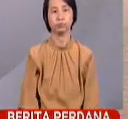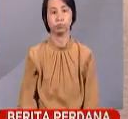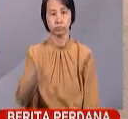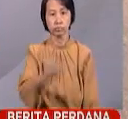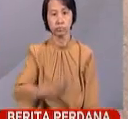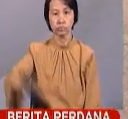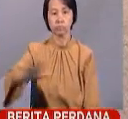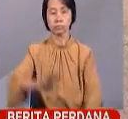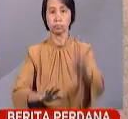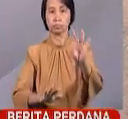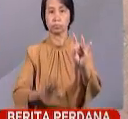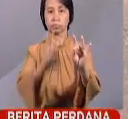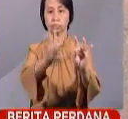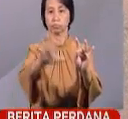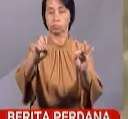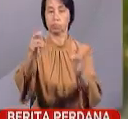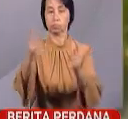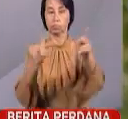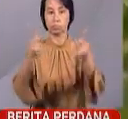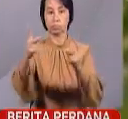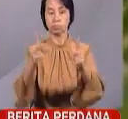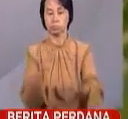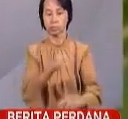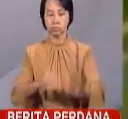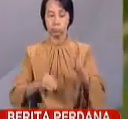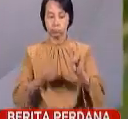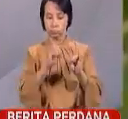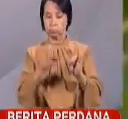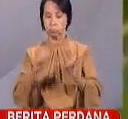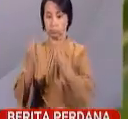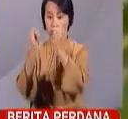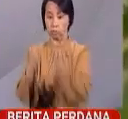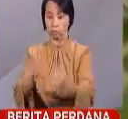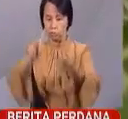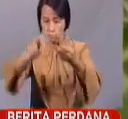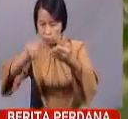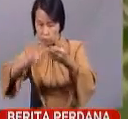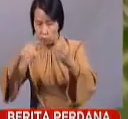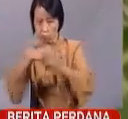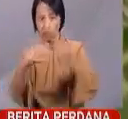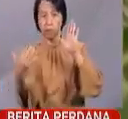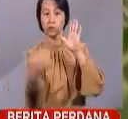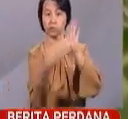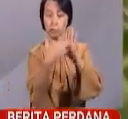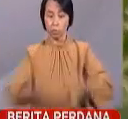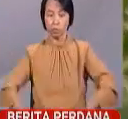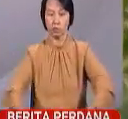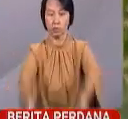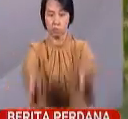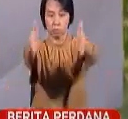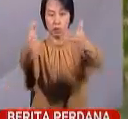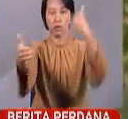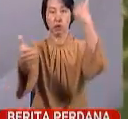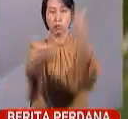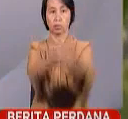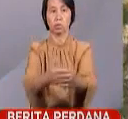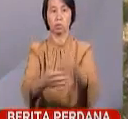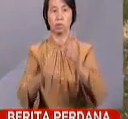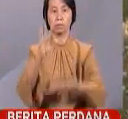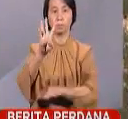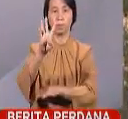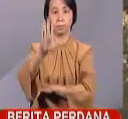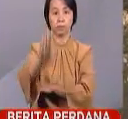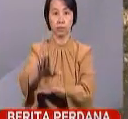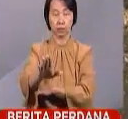Kira-kira 850 kenderaan dan 700 individu diperiksa dalam sekatan jalan raya ini sehingga 4 petang